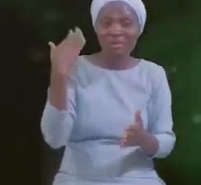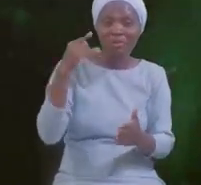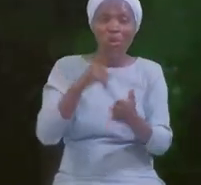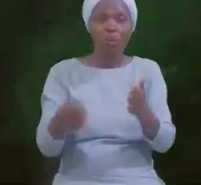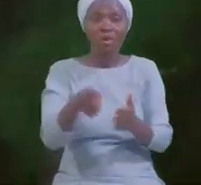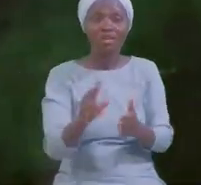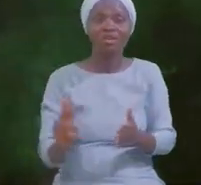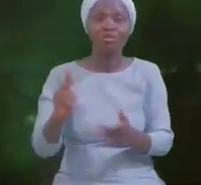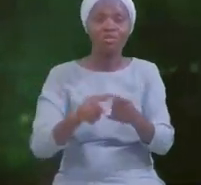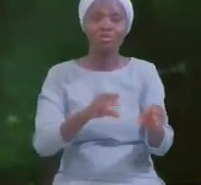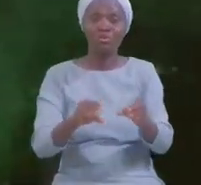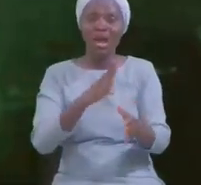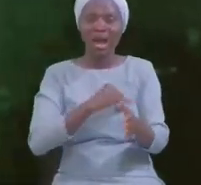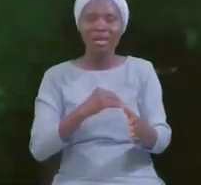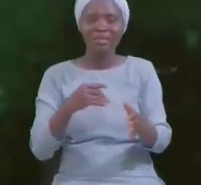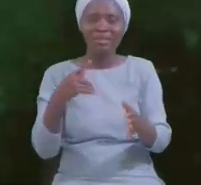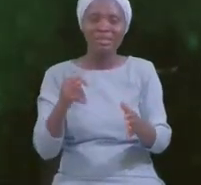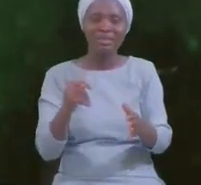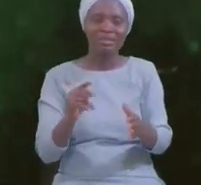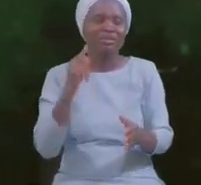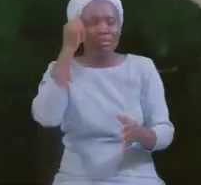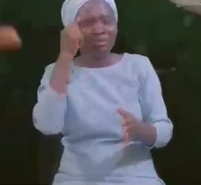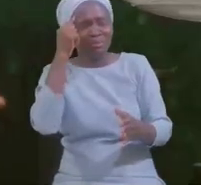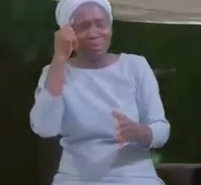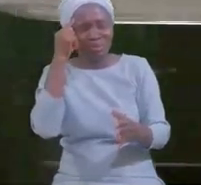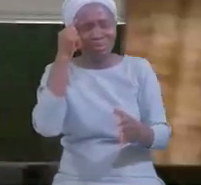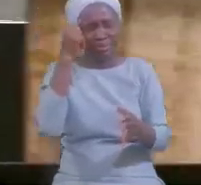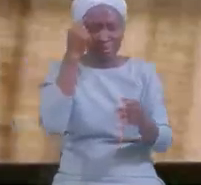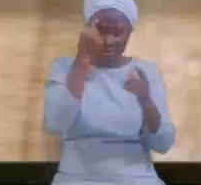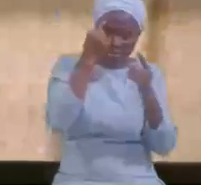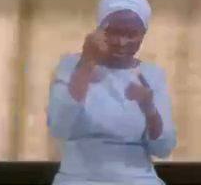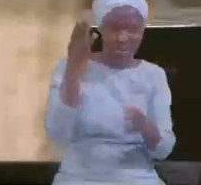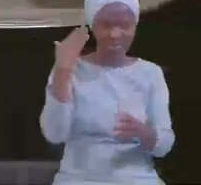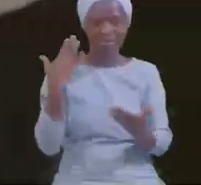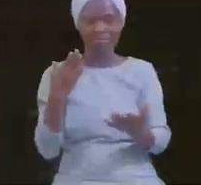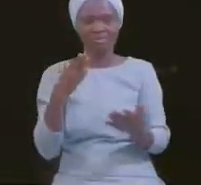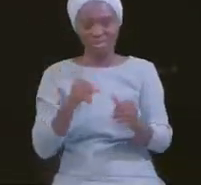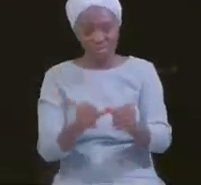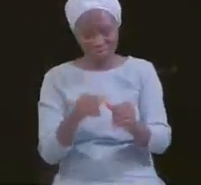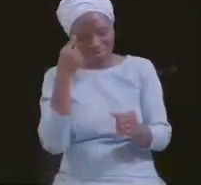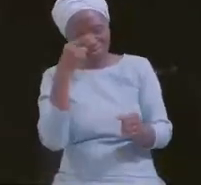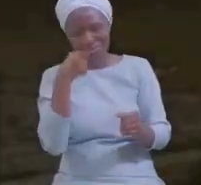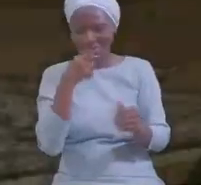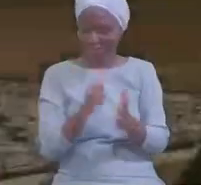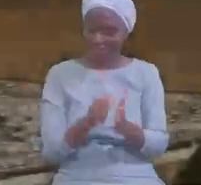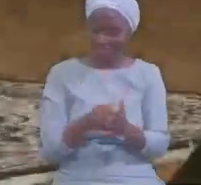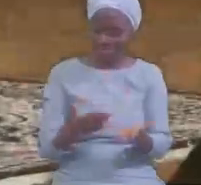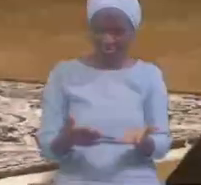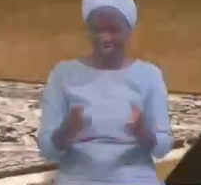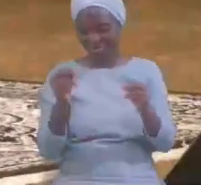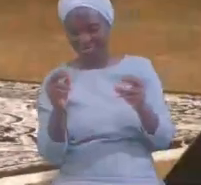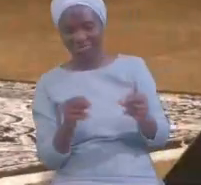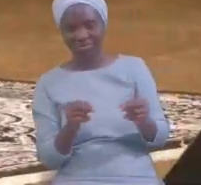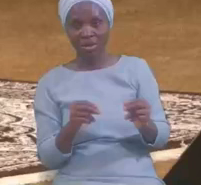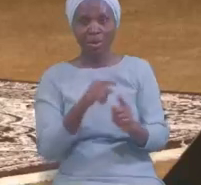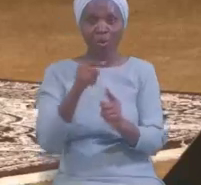de nourrir les vieilles pensées. Non, non, ce n'est pas bon. Quand il dit que maintenant, ce